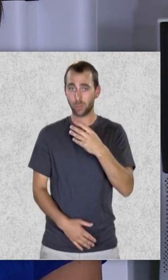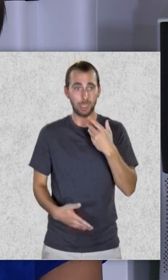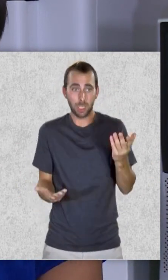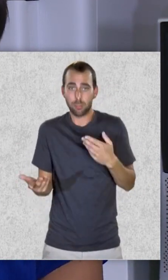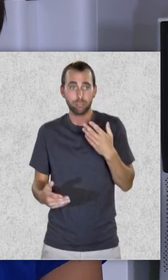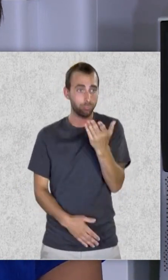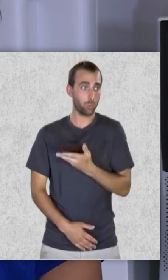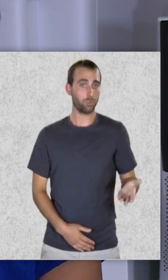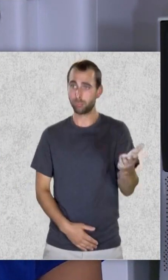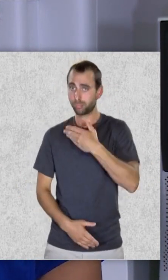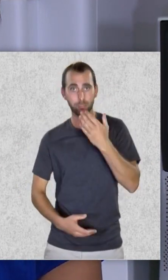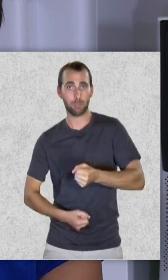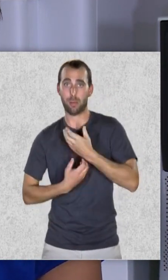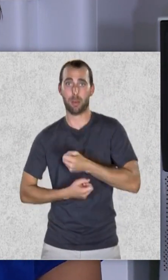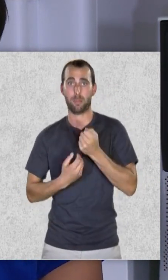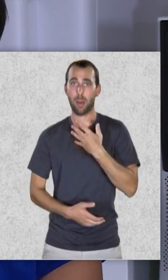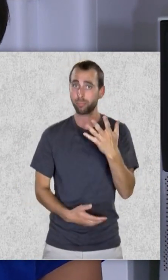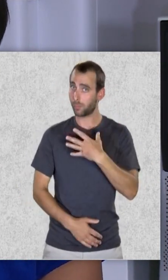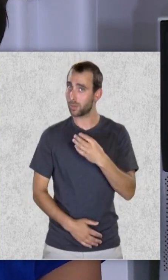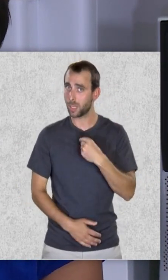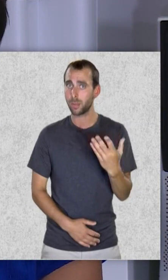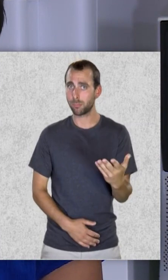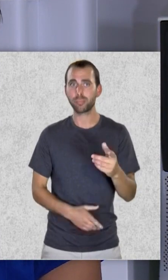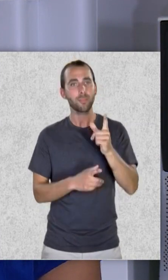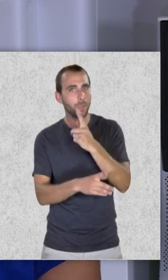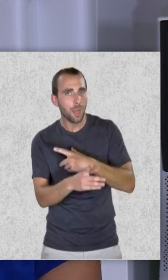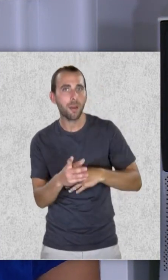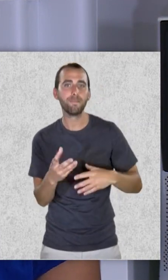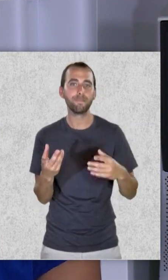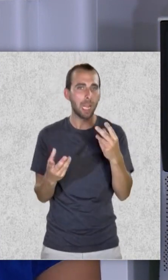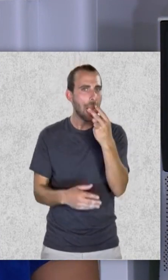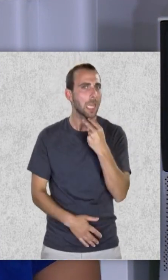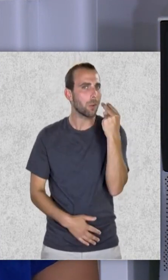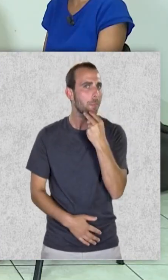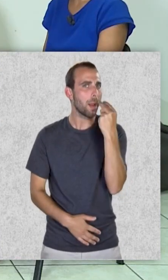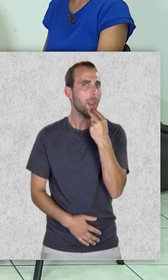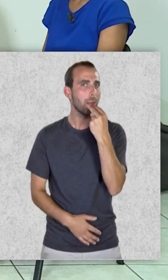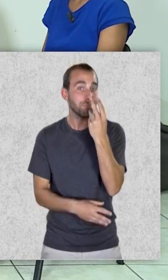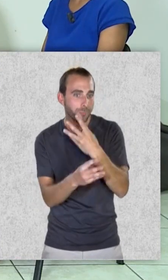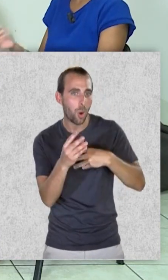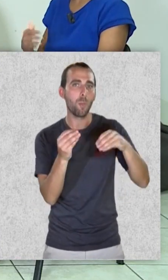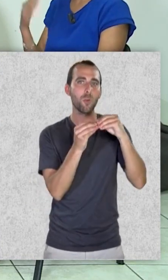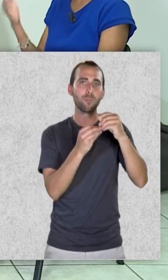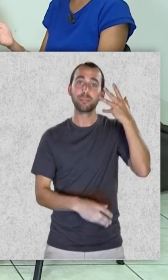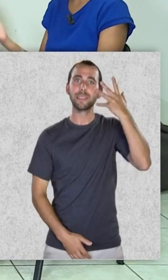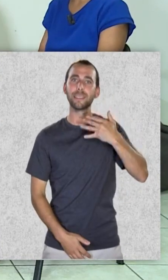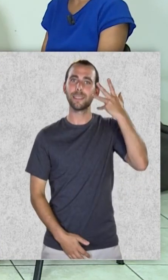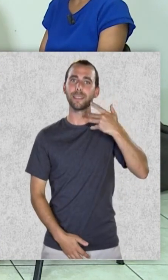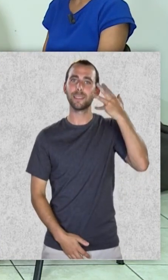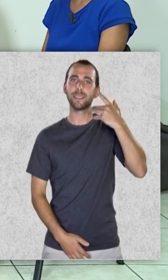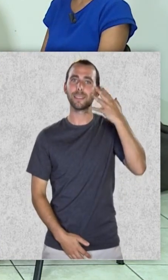tous. Et nous appuyons en fait la lecture labiale avec des signes de la main pour chaque